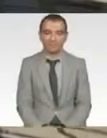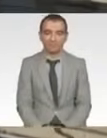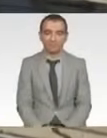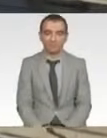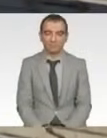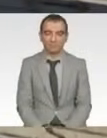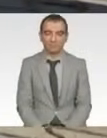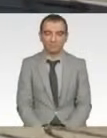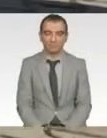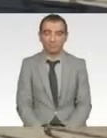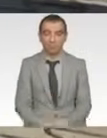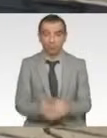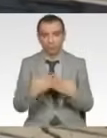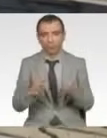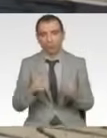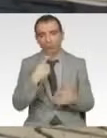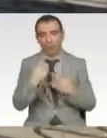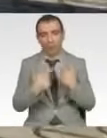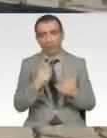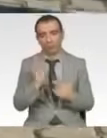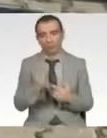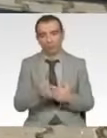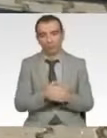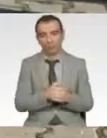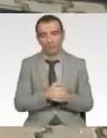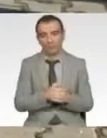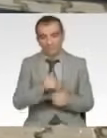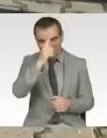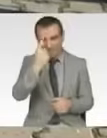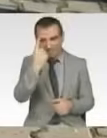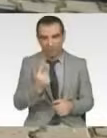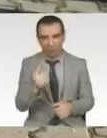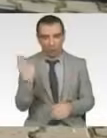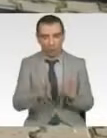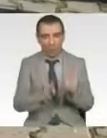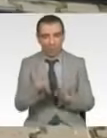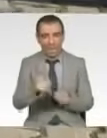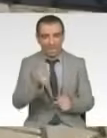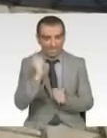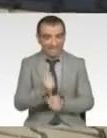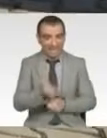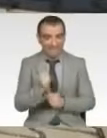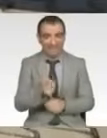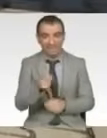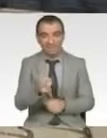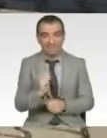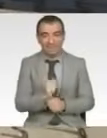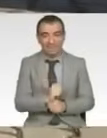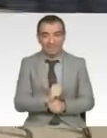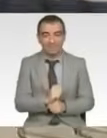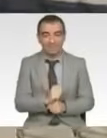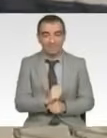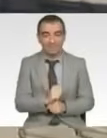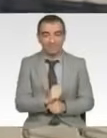Tabii ki değil. Büyük konuştum. Tek başına döverken şu şekilde arada bir böyle